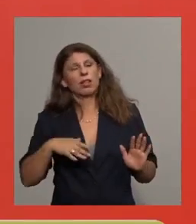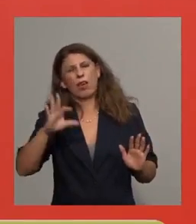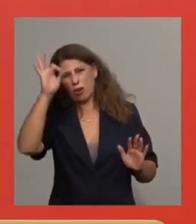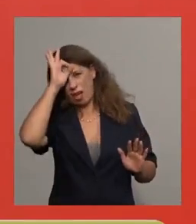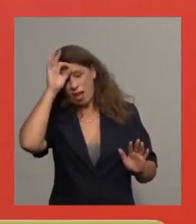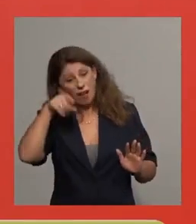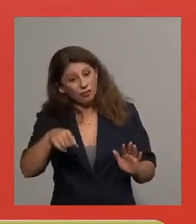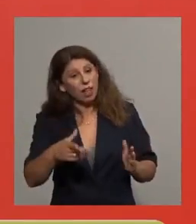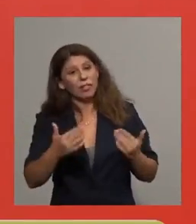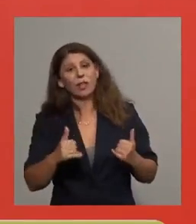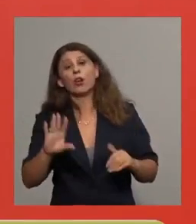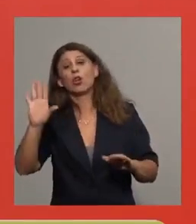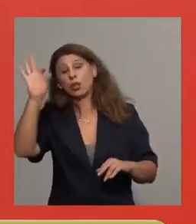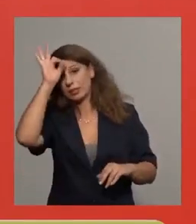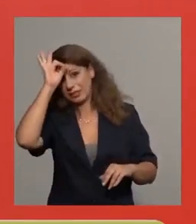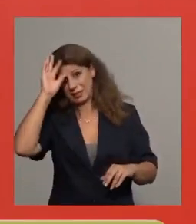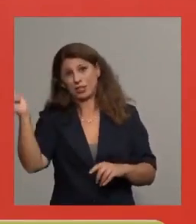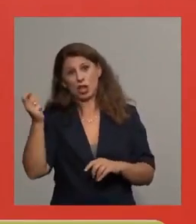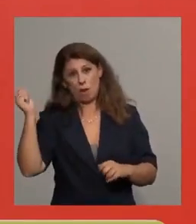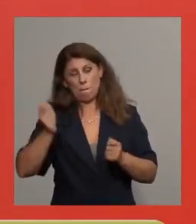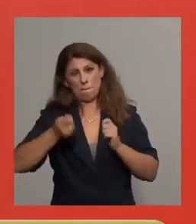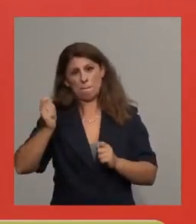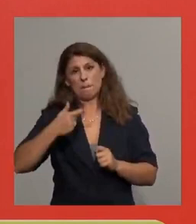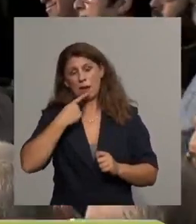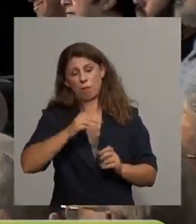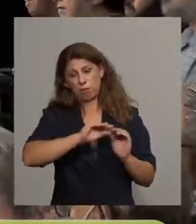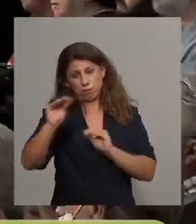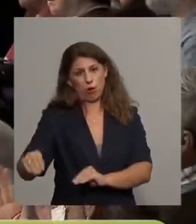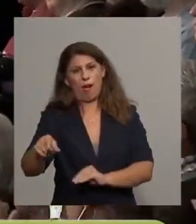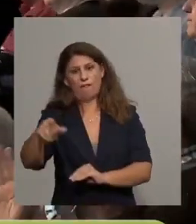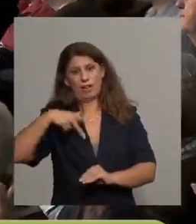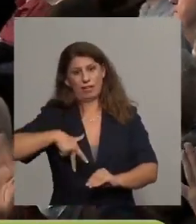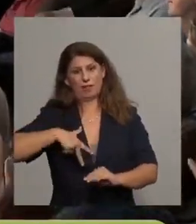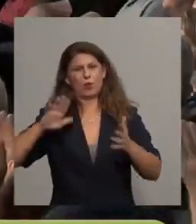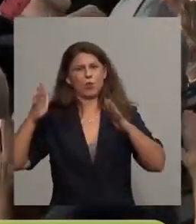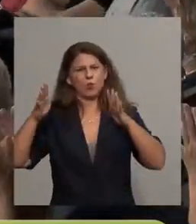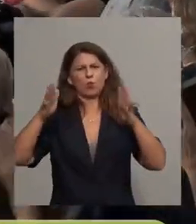και η πανεπιστημιακή αστυνομία που εγκατέστησε η κυβέρνηση.